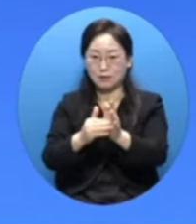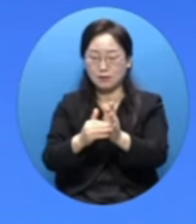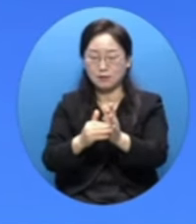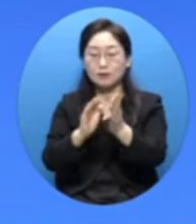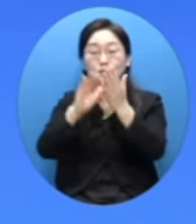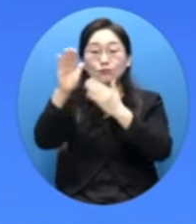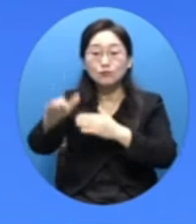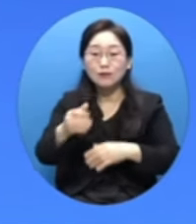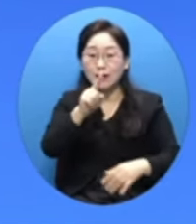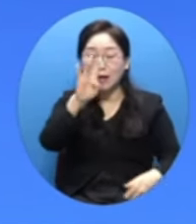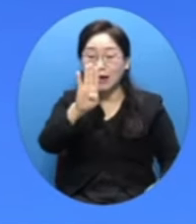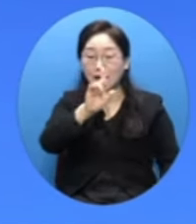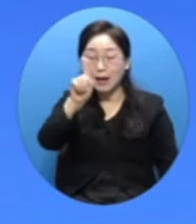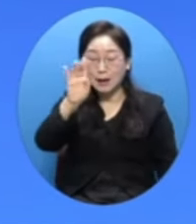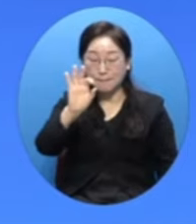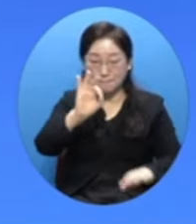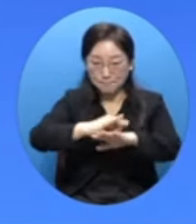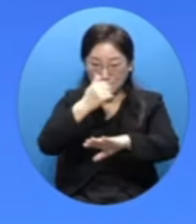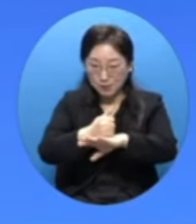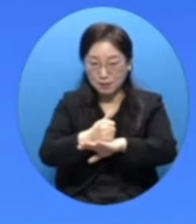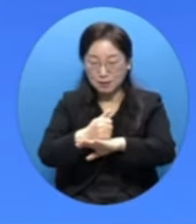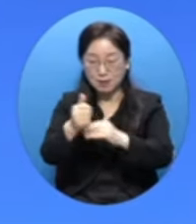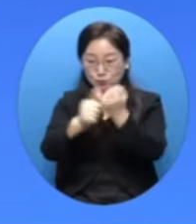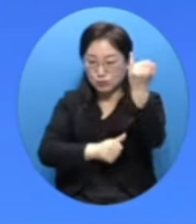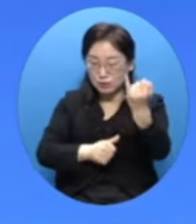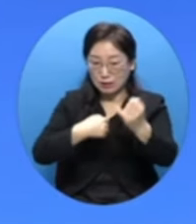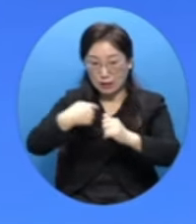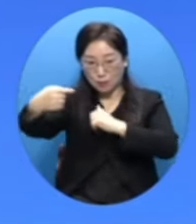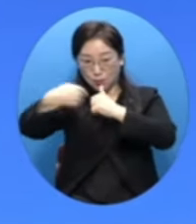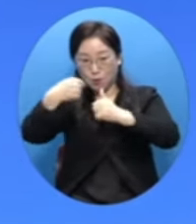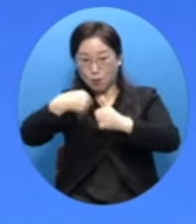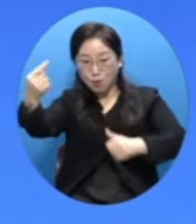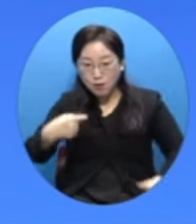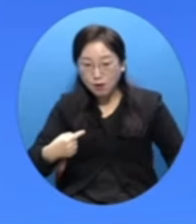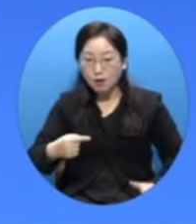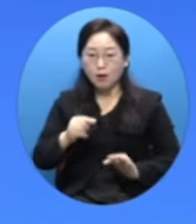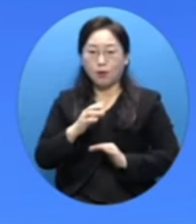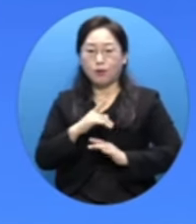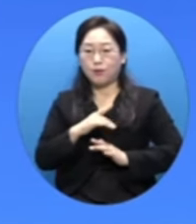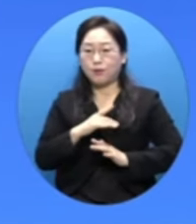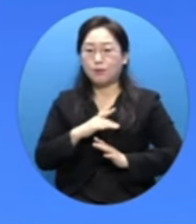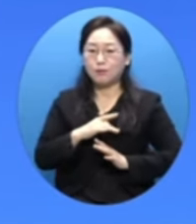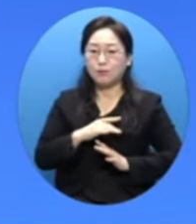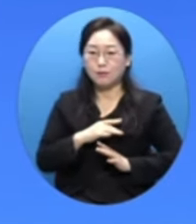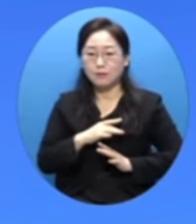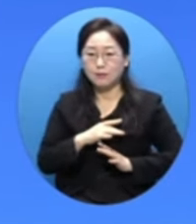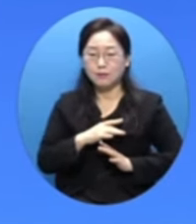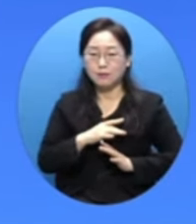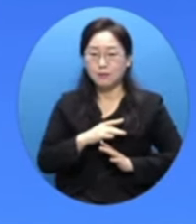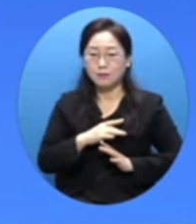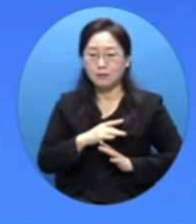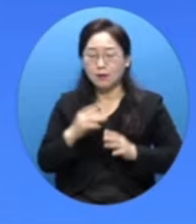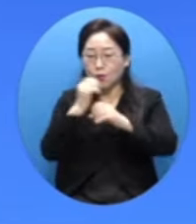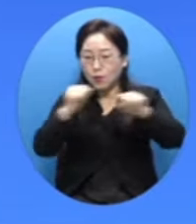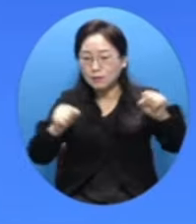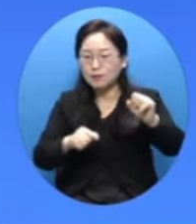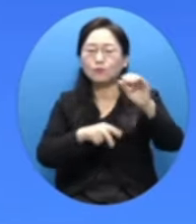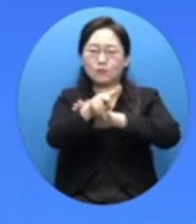아합 왕비 이세벨이 그를 죽이겠다는 말 듣고 두려움이 다가왔습니다. 광야로